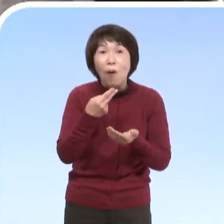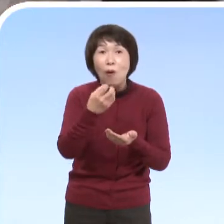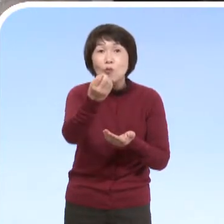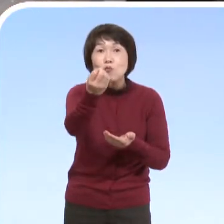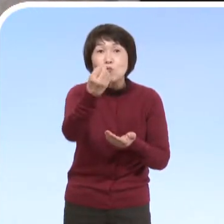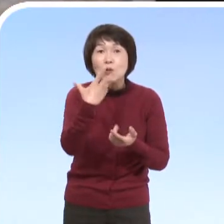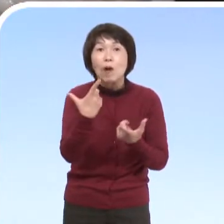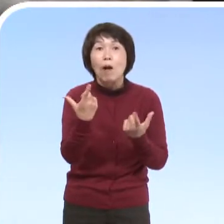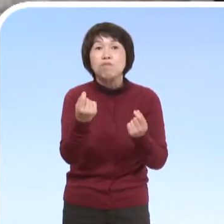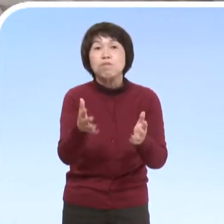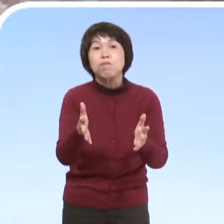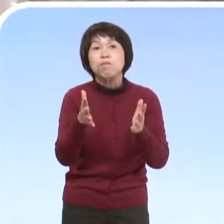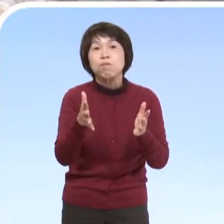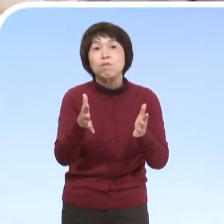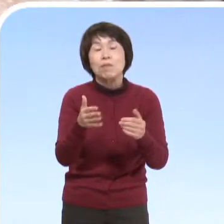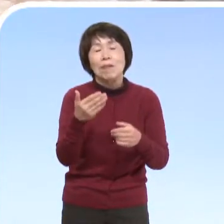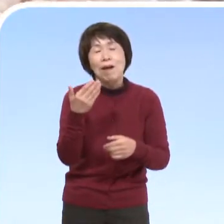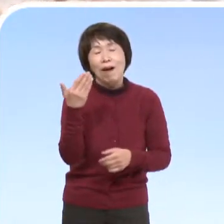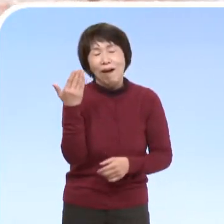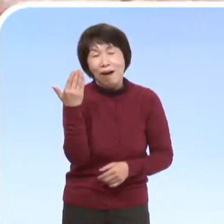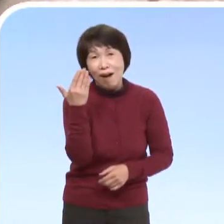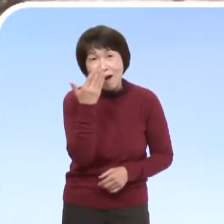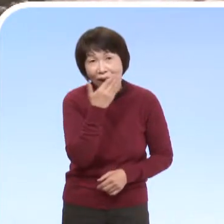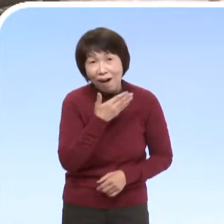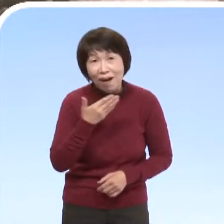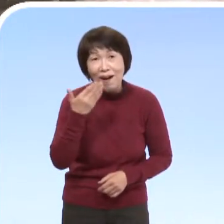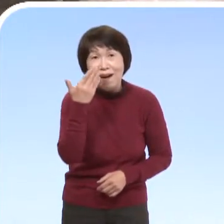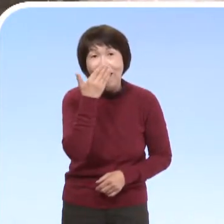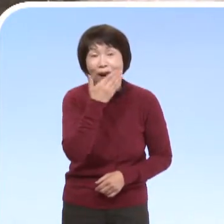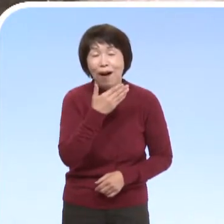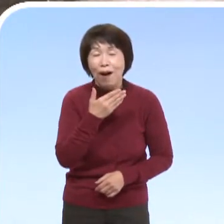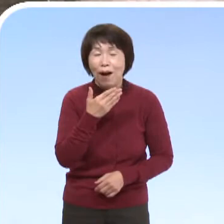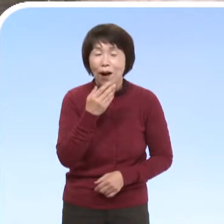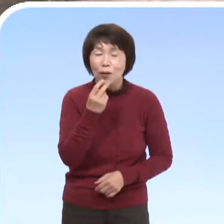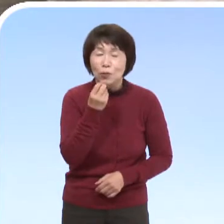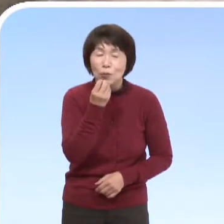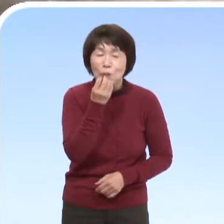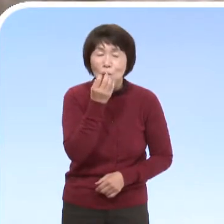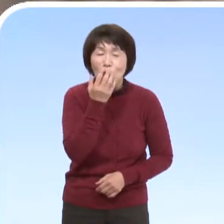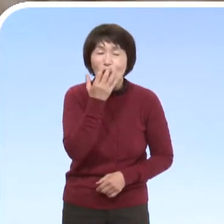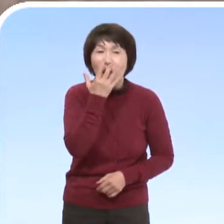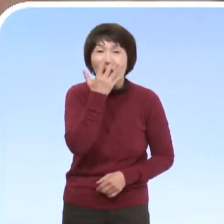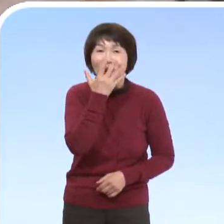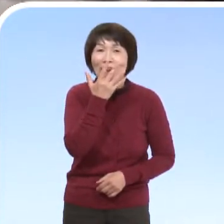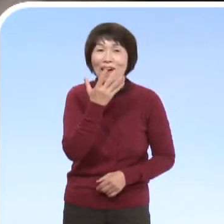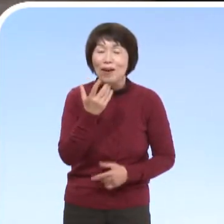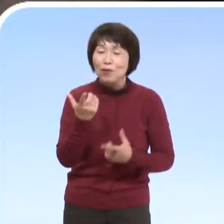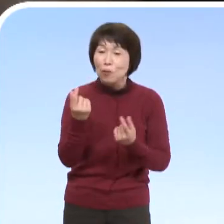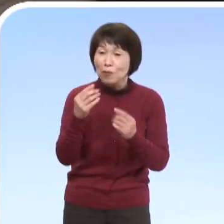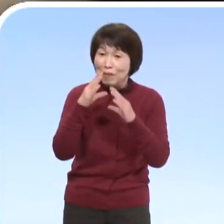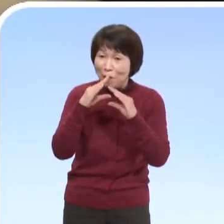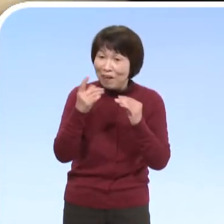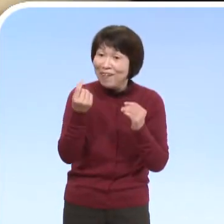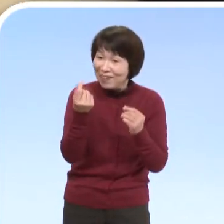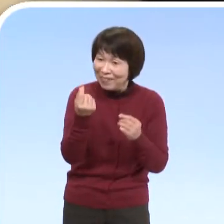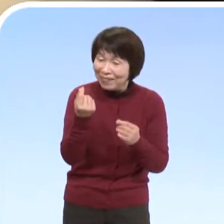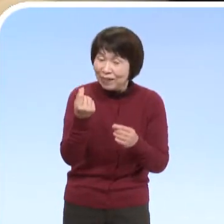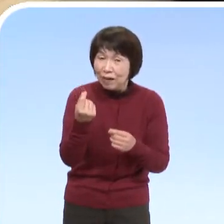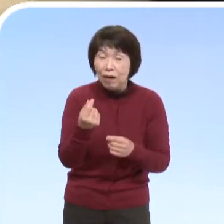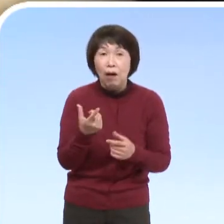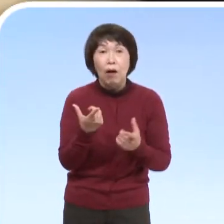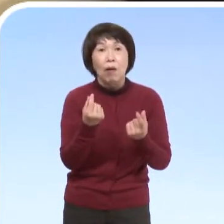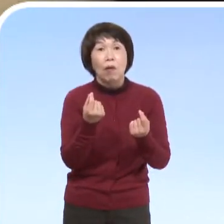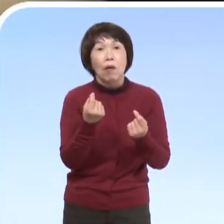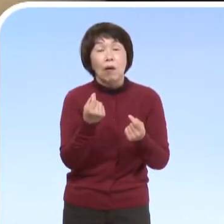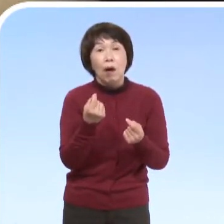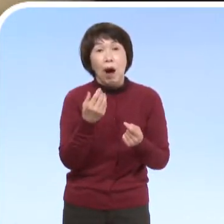おっしゃる通りカニ本当甘い、 甘いんです。 ふわっとして、 はい、柔らかくて、 いやー、 は い、すごいですね、